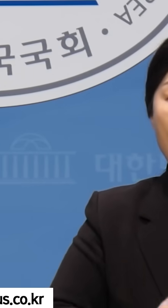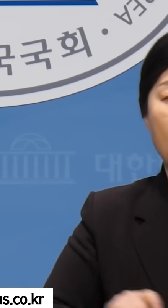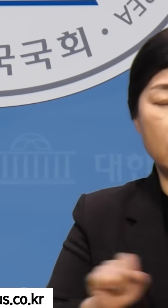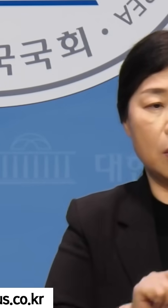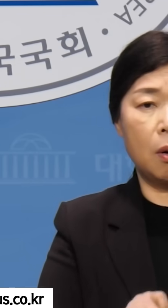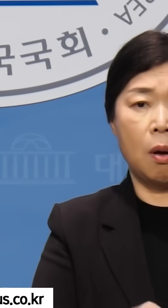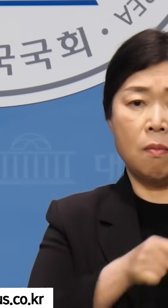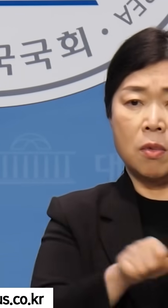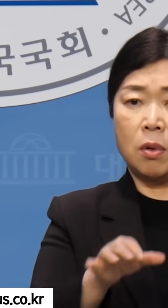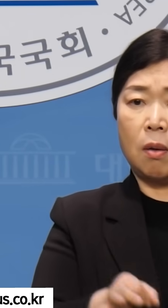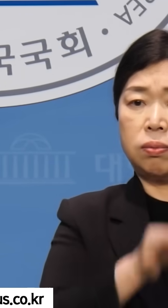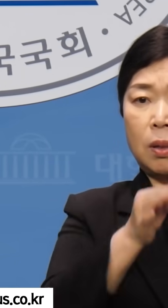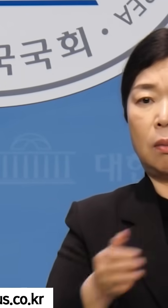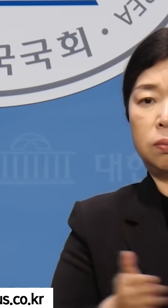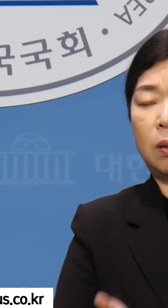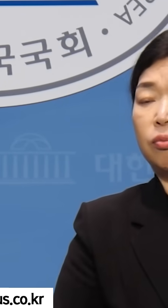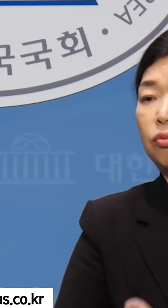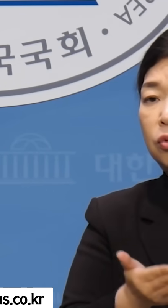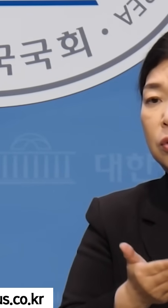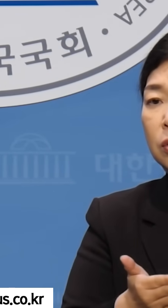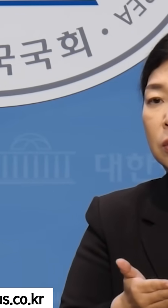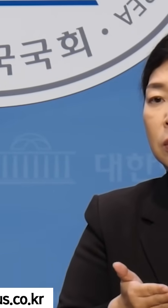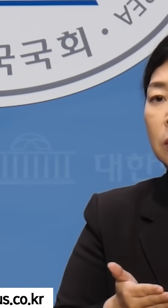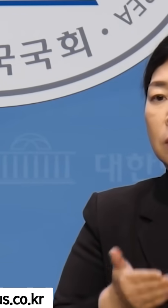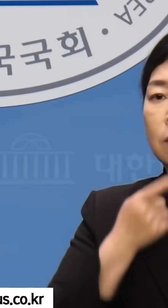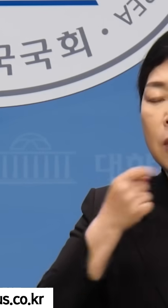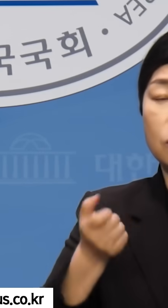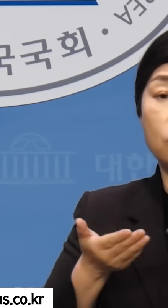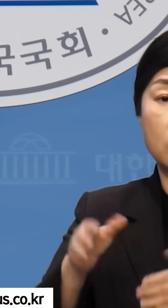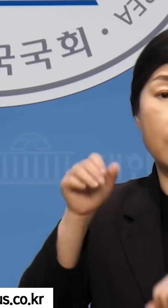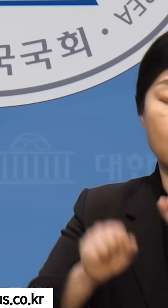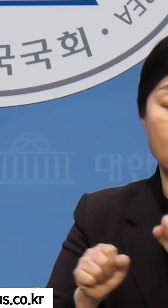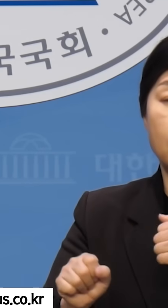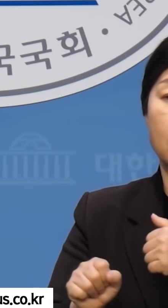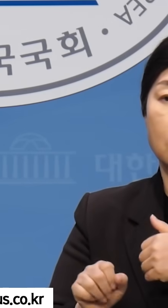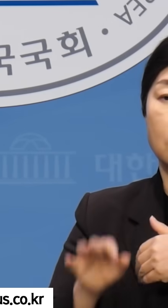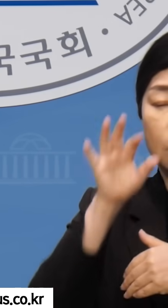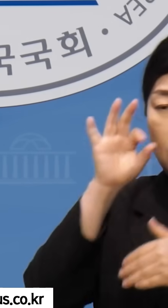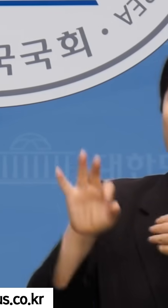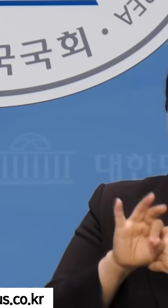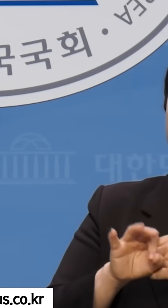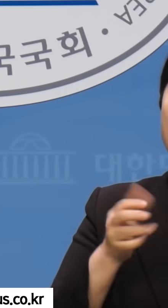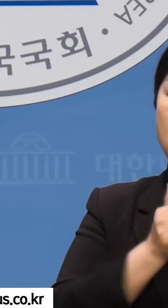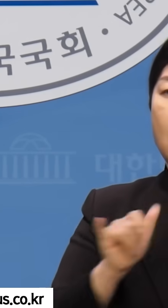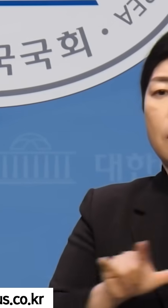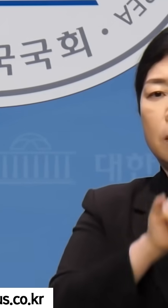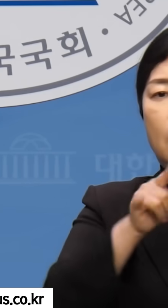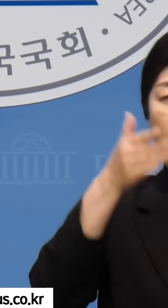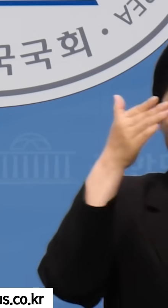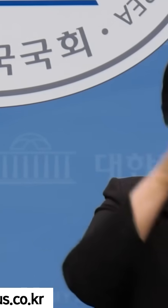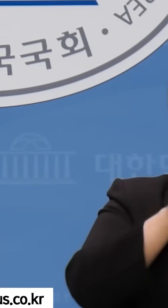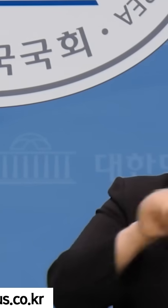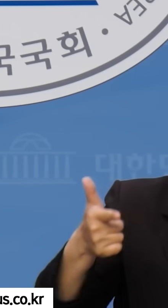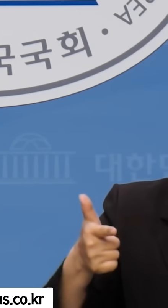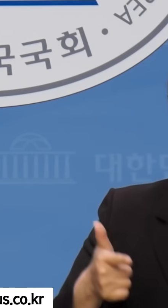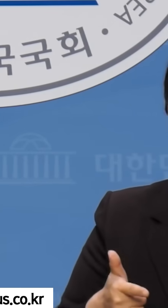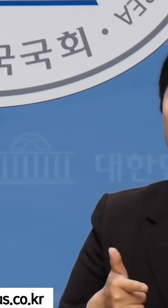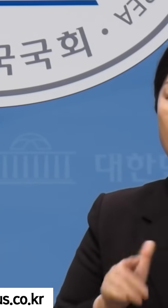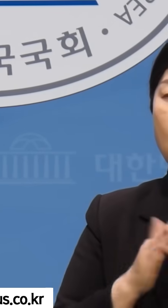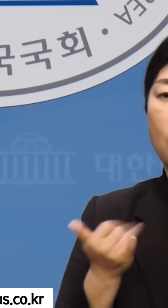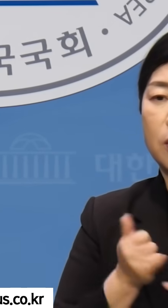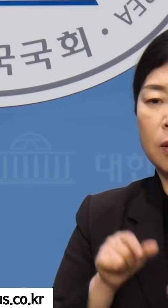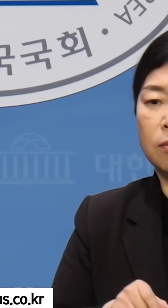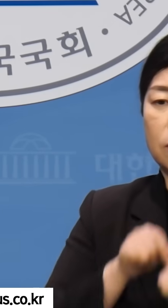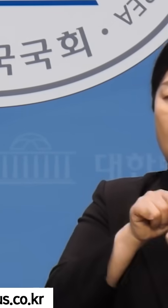대한 국민 불안을 부추기는 조국 대표의 행보는 민생은 뒷전이고 자신의 방탄국회 입성만을 최우선으로